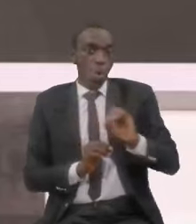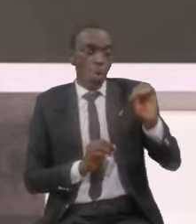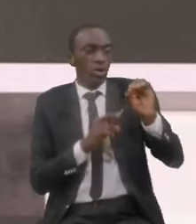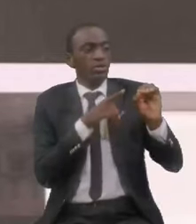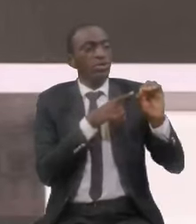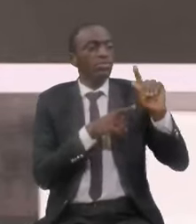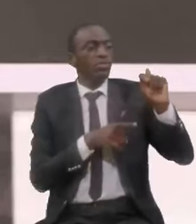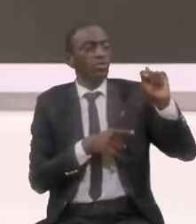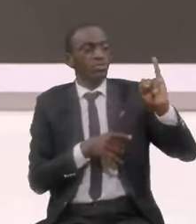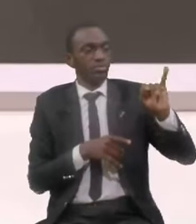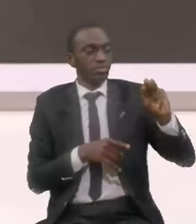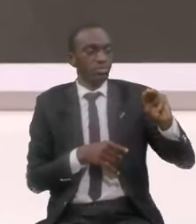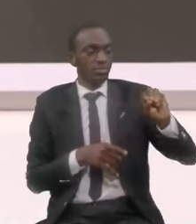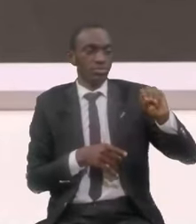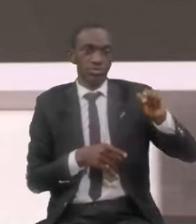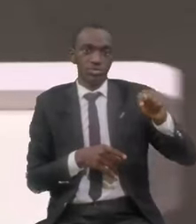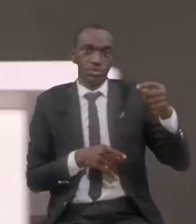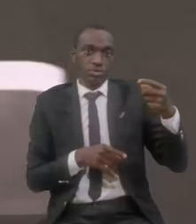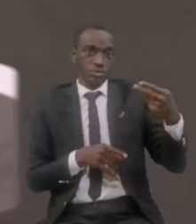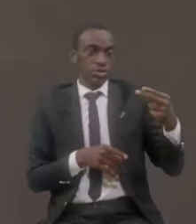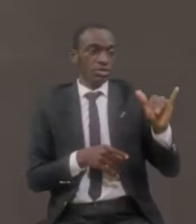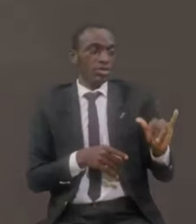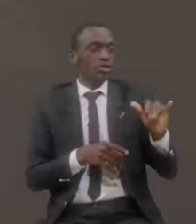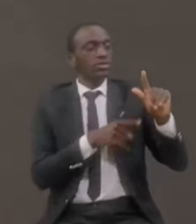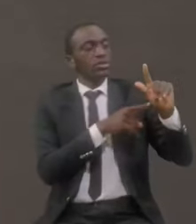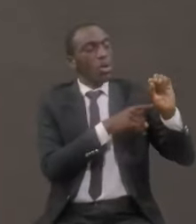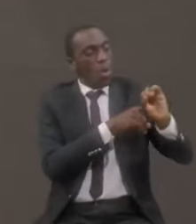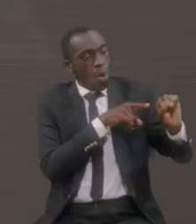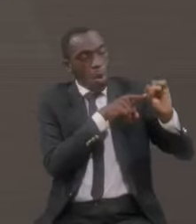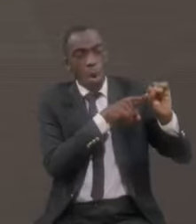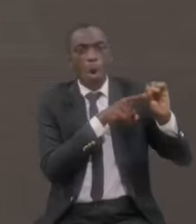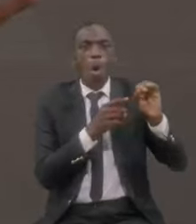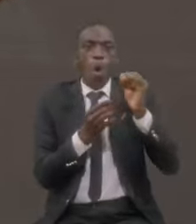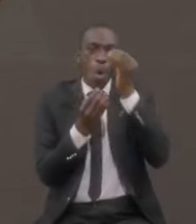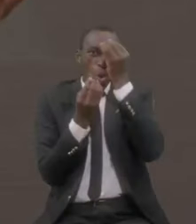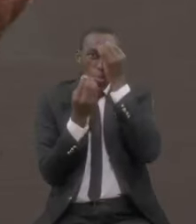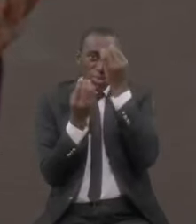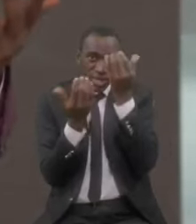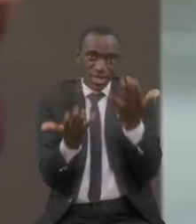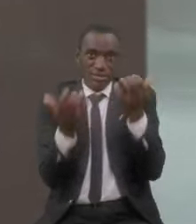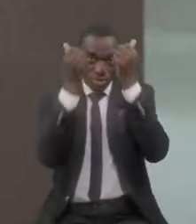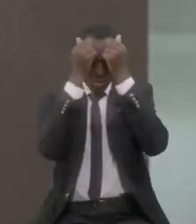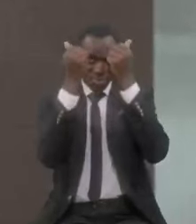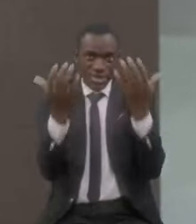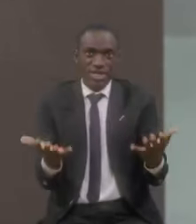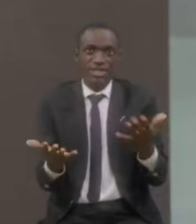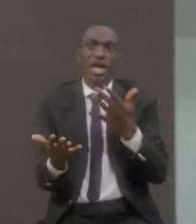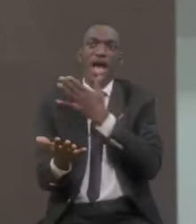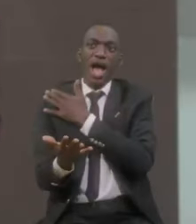Obéissance et ordre pour le haut. Il se rappelle, voici ce que mon